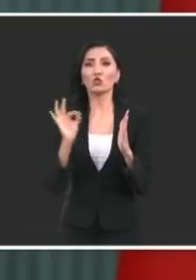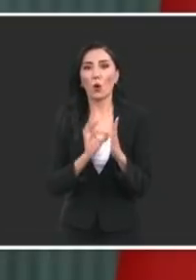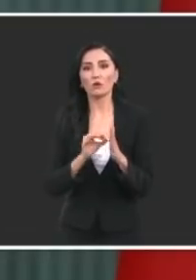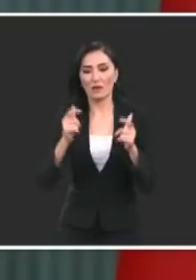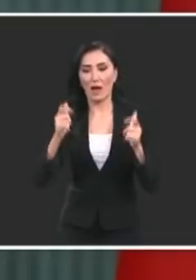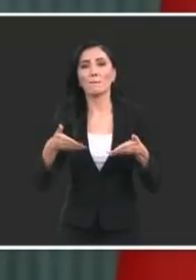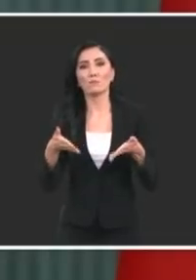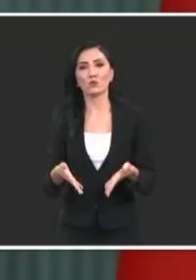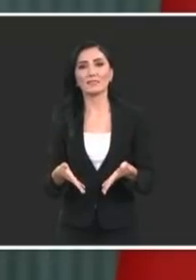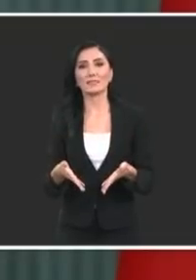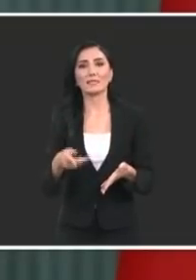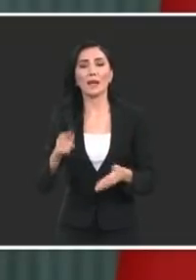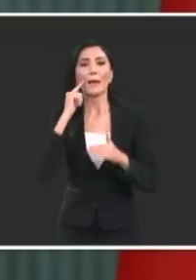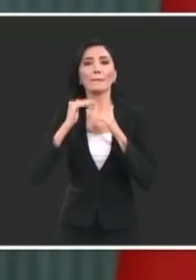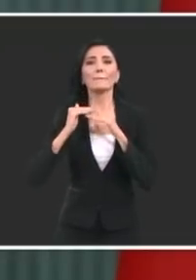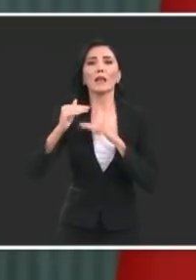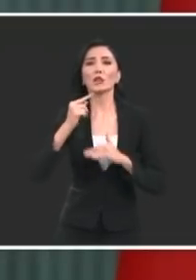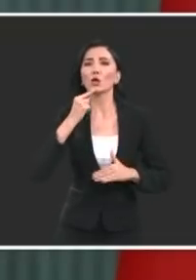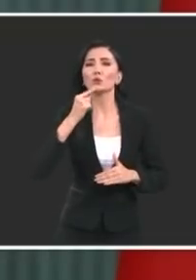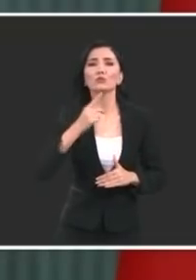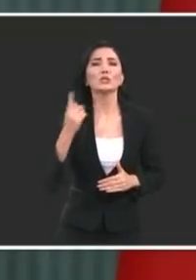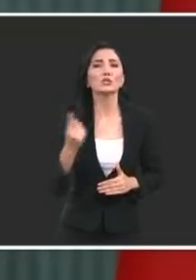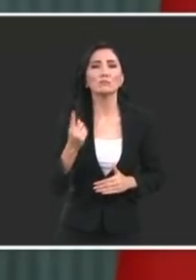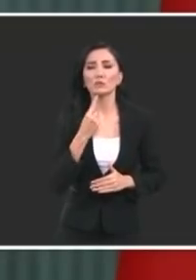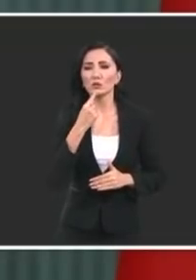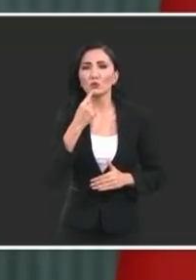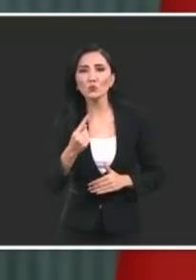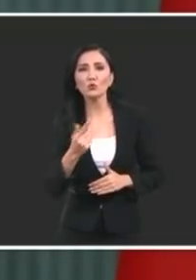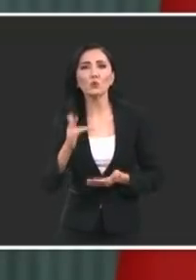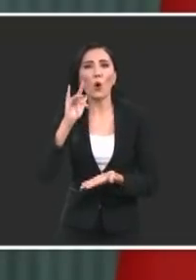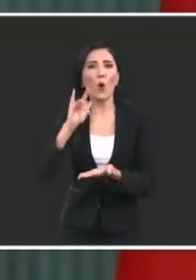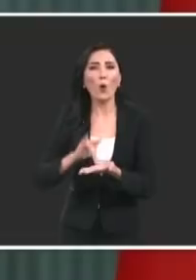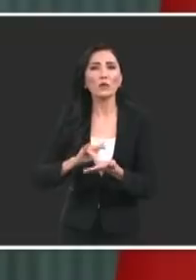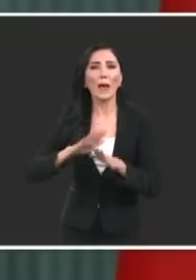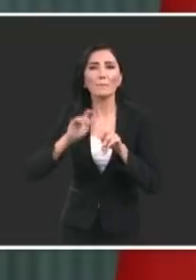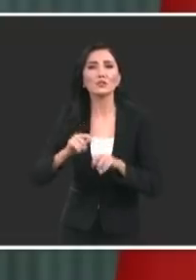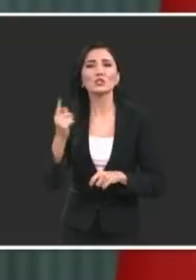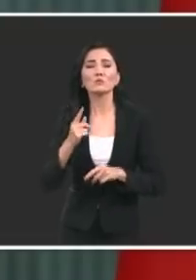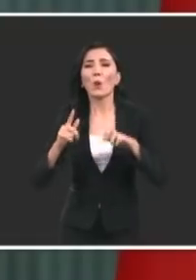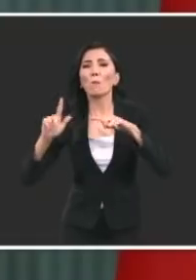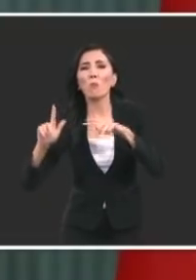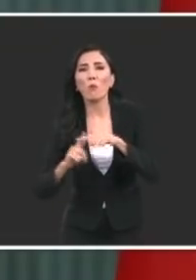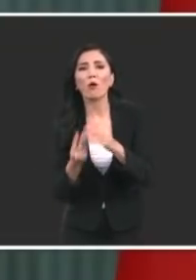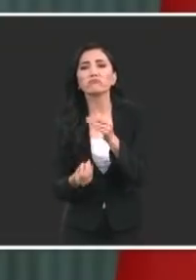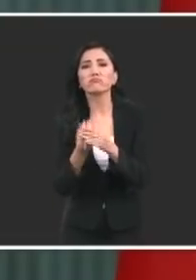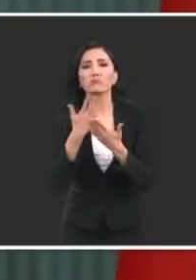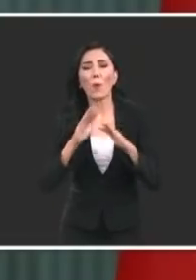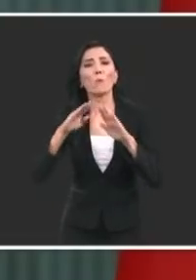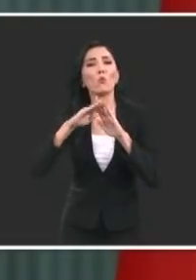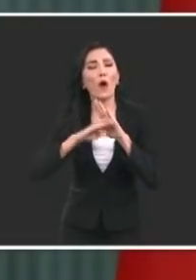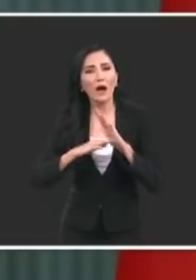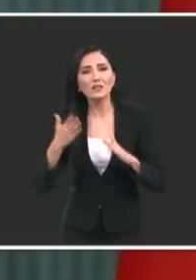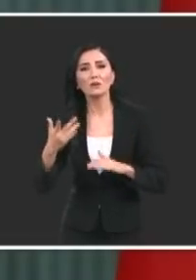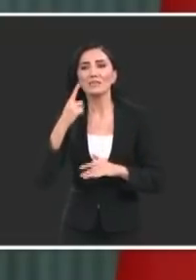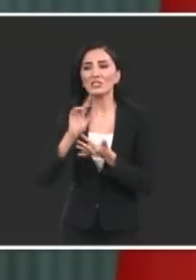burasıdır millete söyleyecek hiçbir sözü ortaya koyacak hiçbir projesi programı